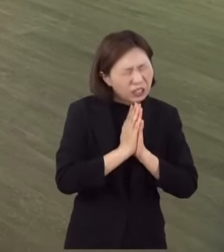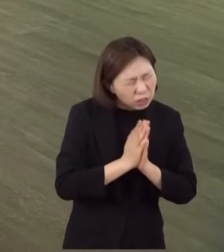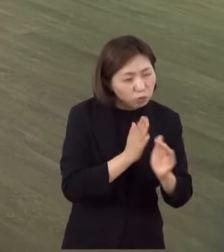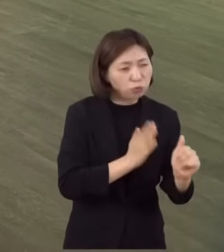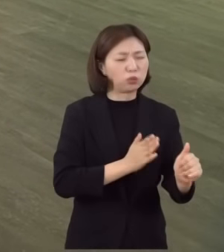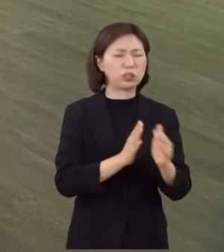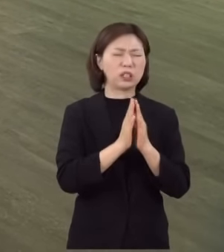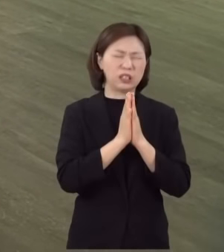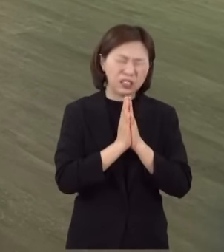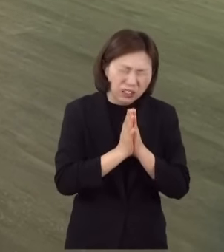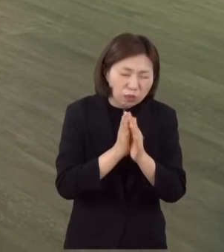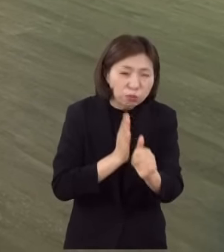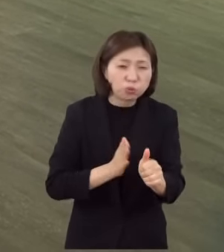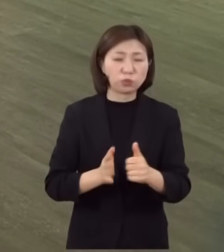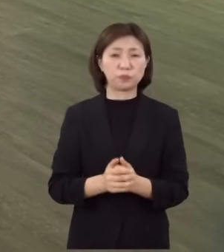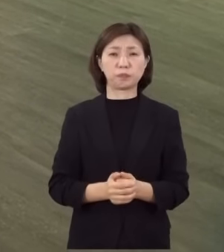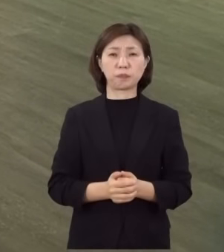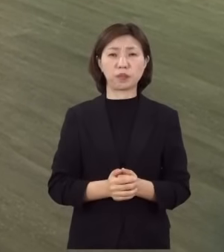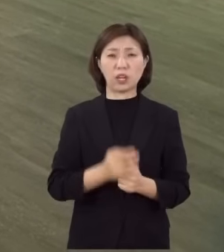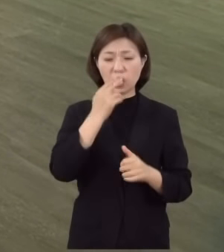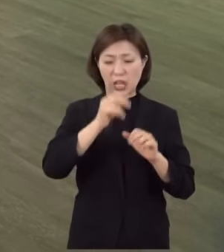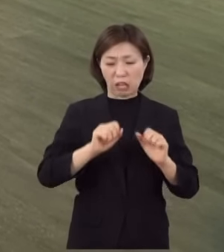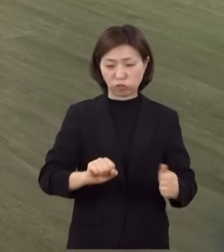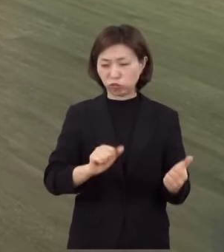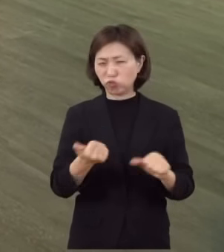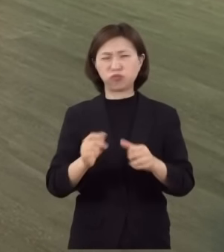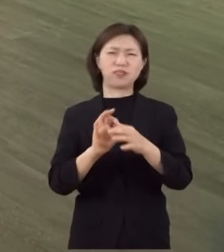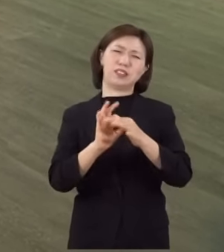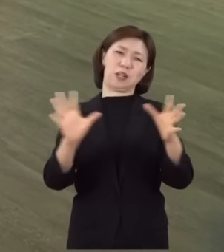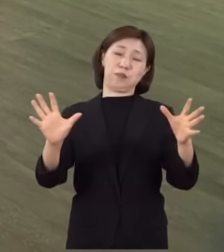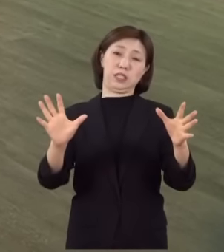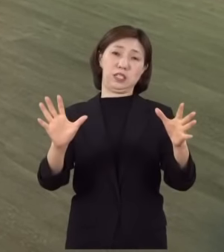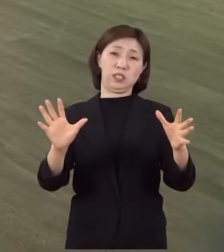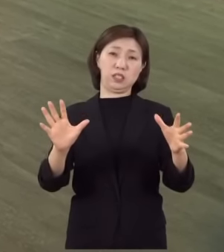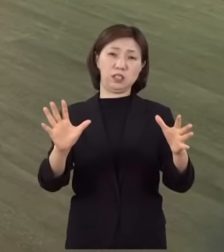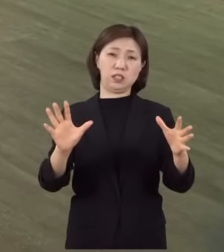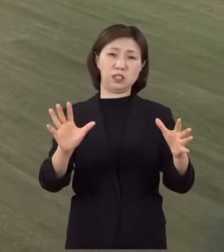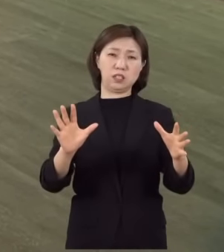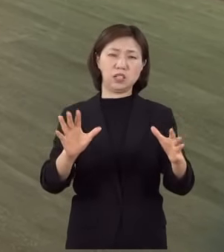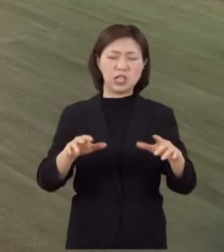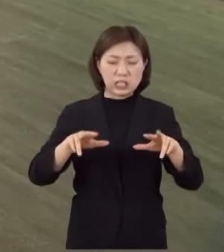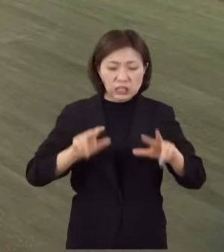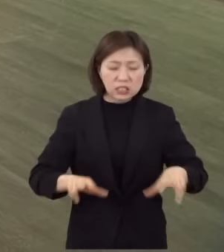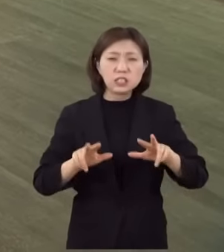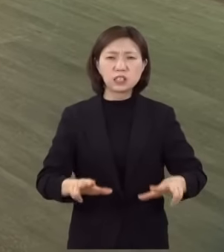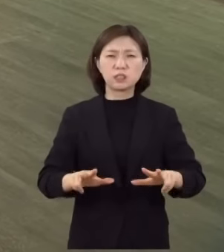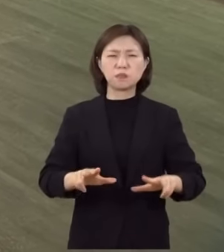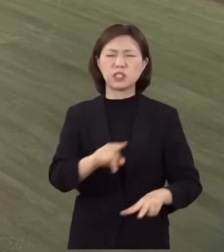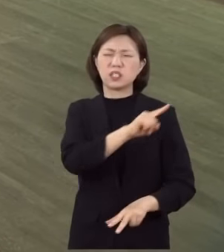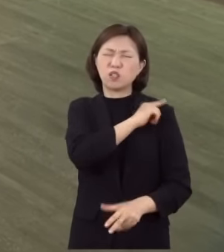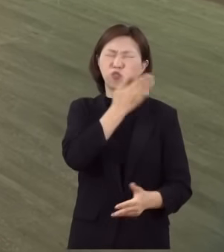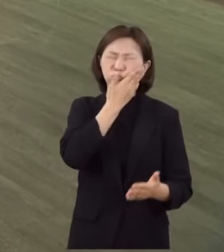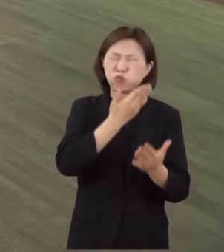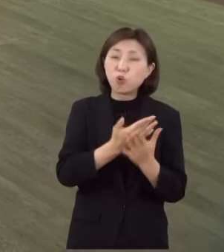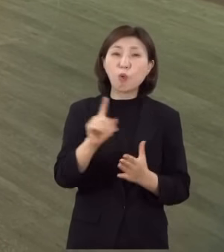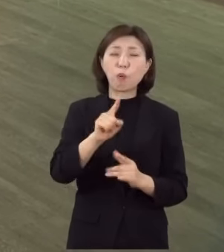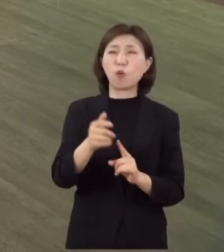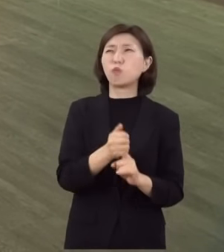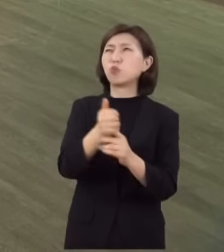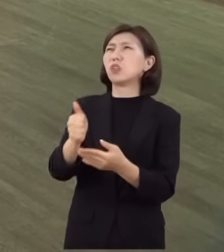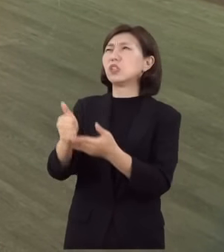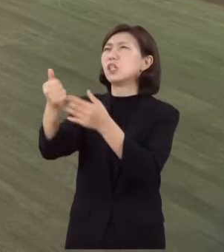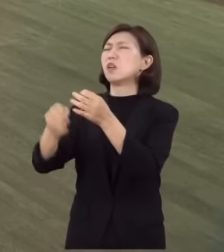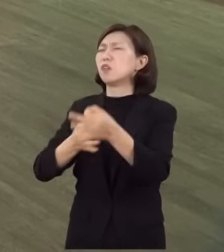된다 기도해야 된다 살든가 죽든가 살면 살고 죽으면 죽고 지금이 순간이